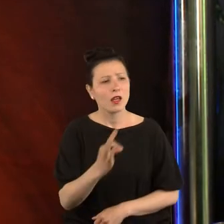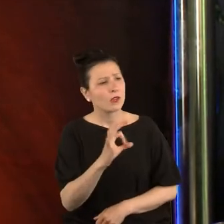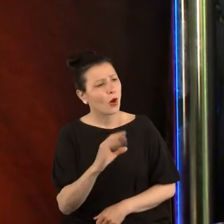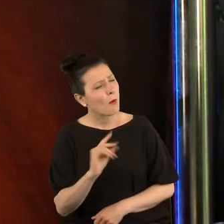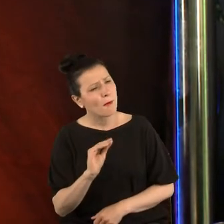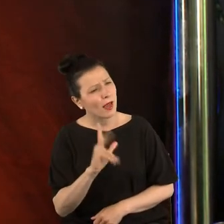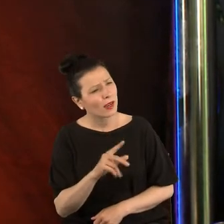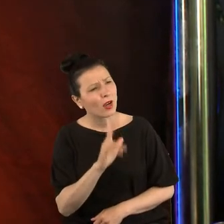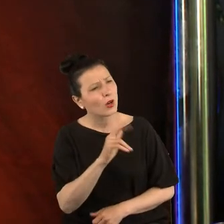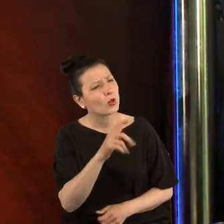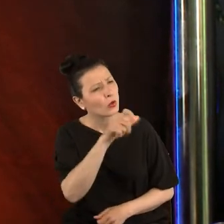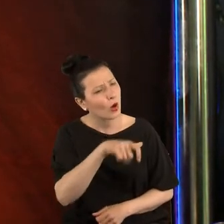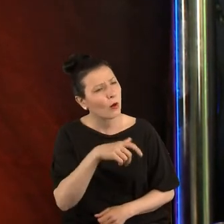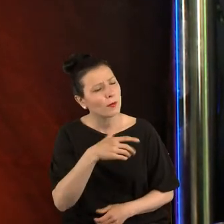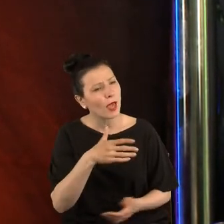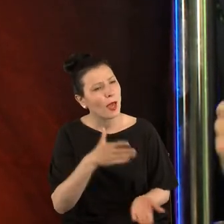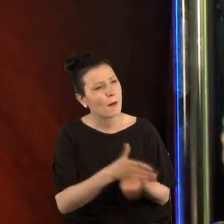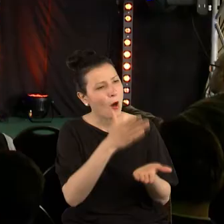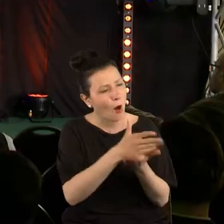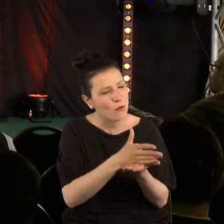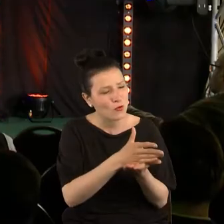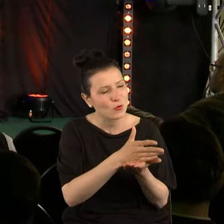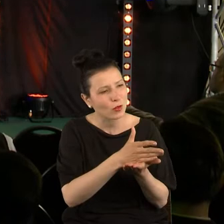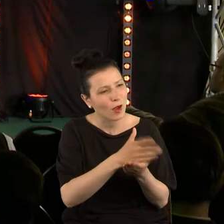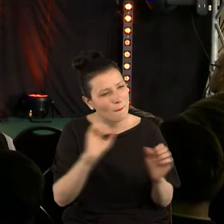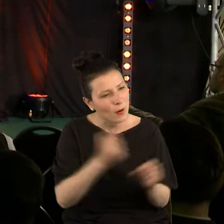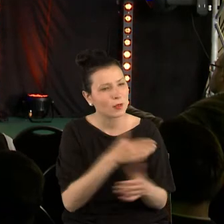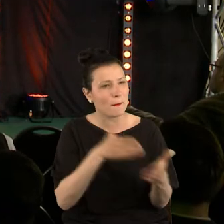ludziom. Przeskoczyć. Jak ty mówisz, że